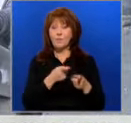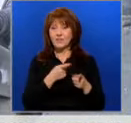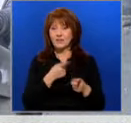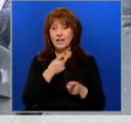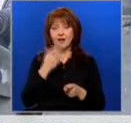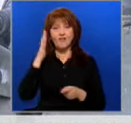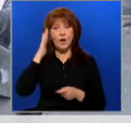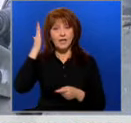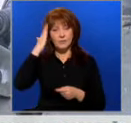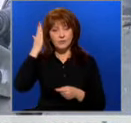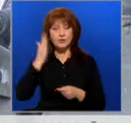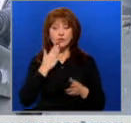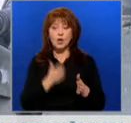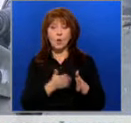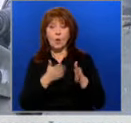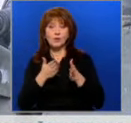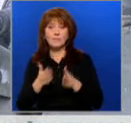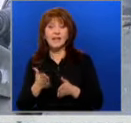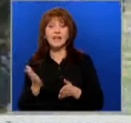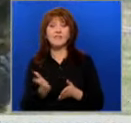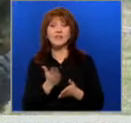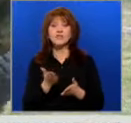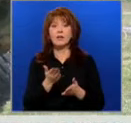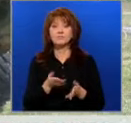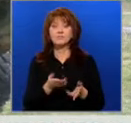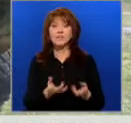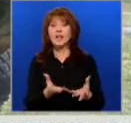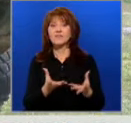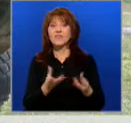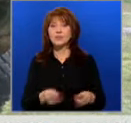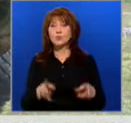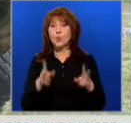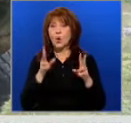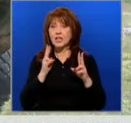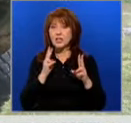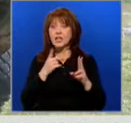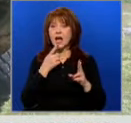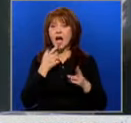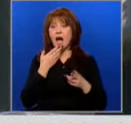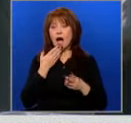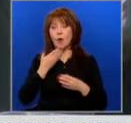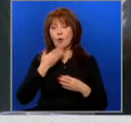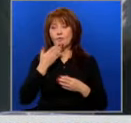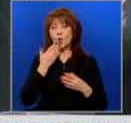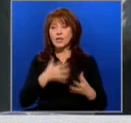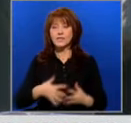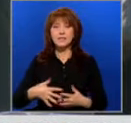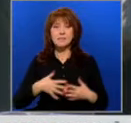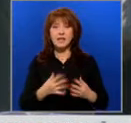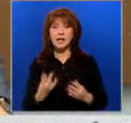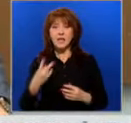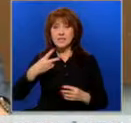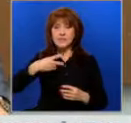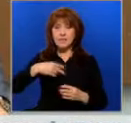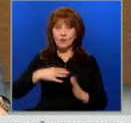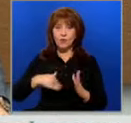на вече взето решение от българския парламент и предлага директно договаряне с Съединените щати за машини на двойно по-висока цена. Но се